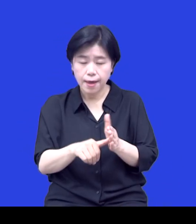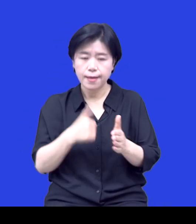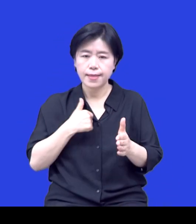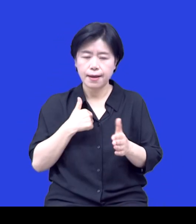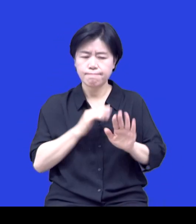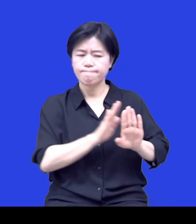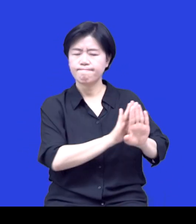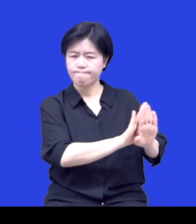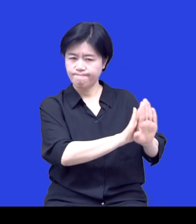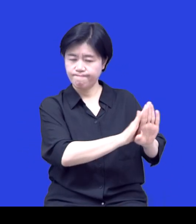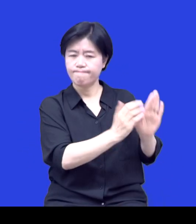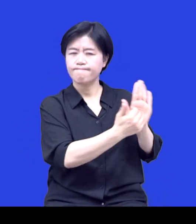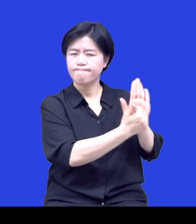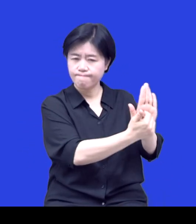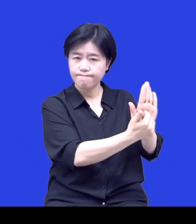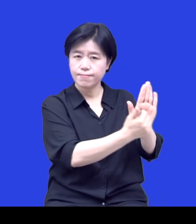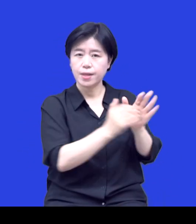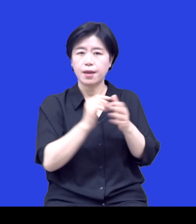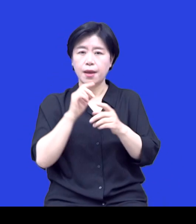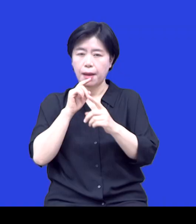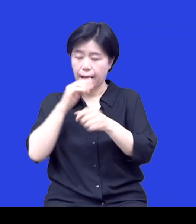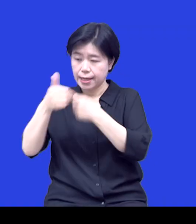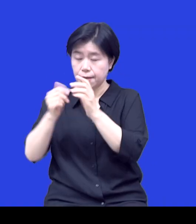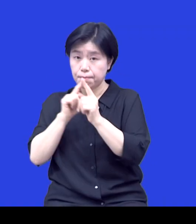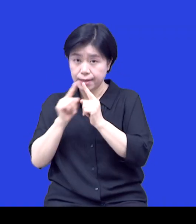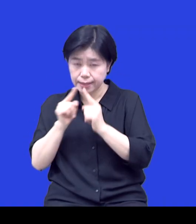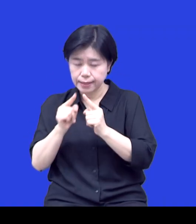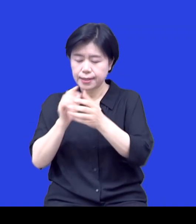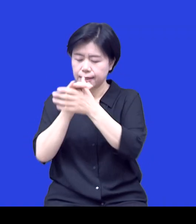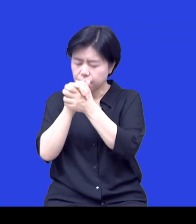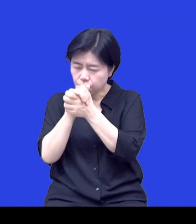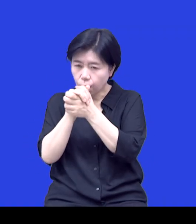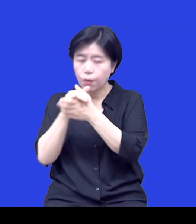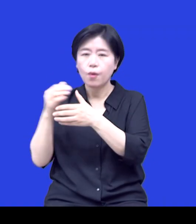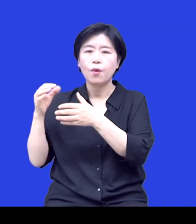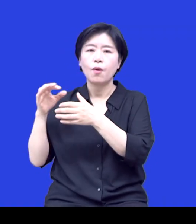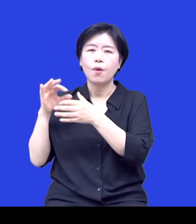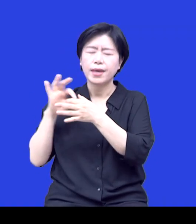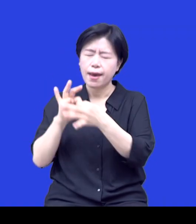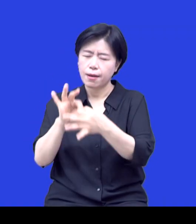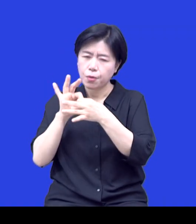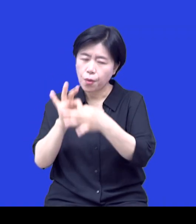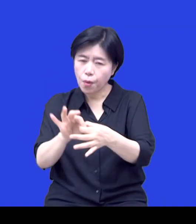기도로 보호막을 치면서 잘 통과하는 게 중요하다. 그리고